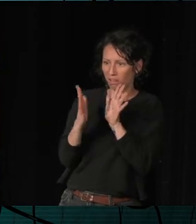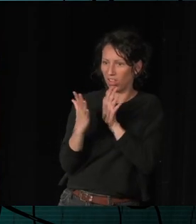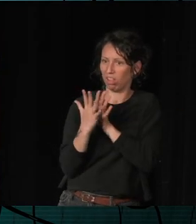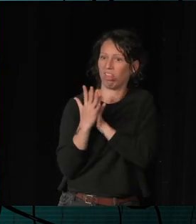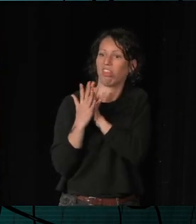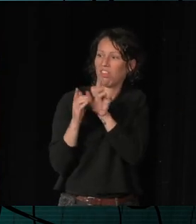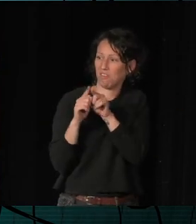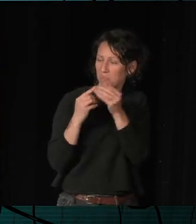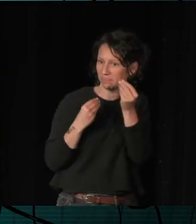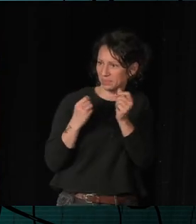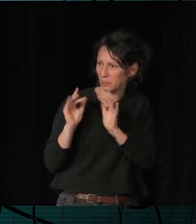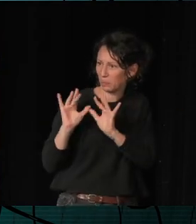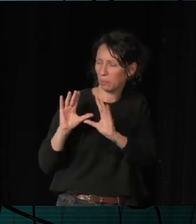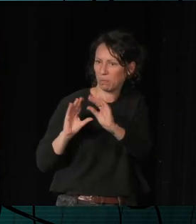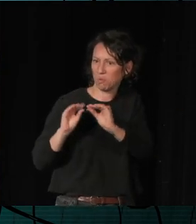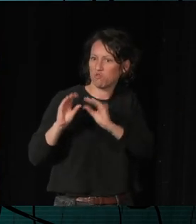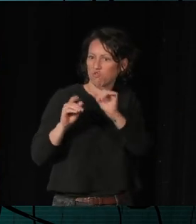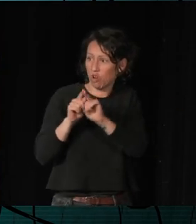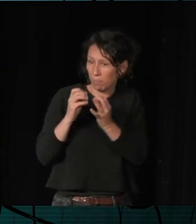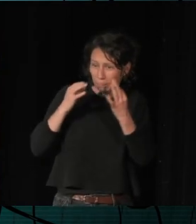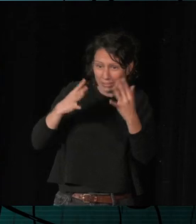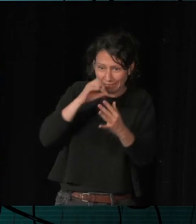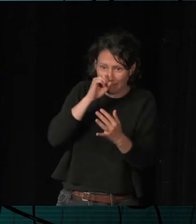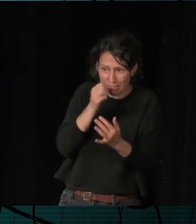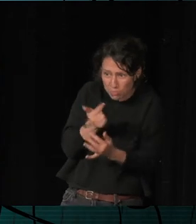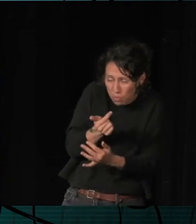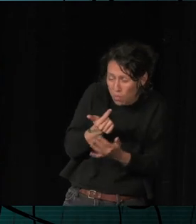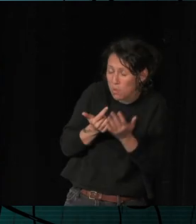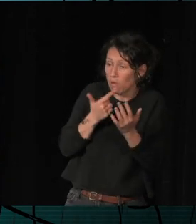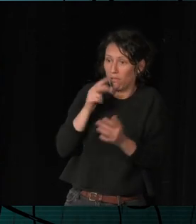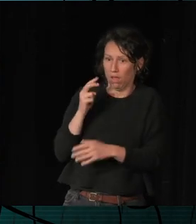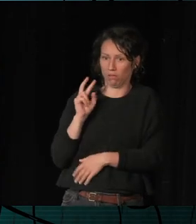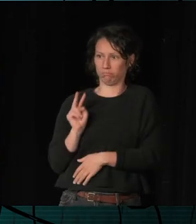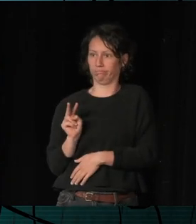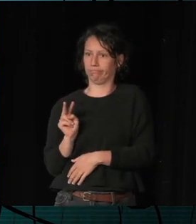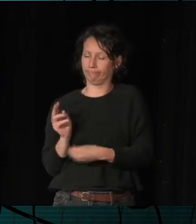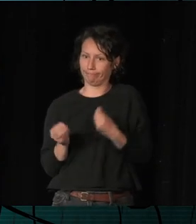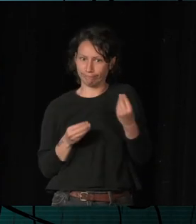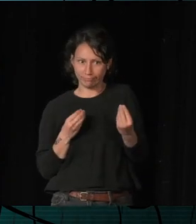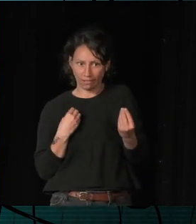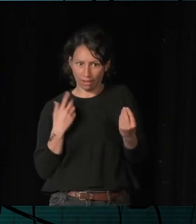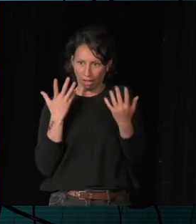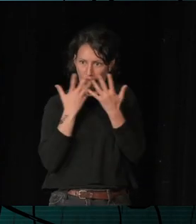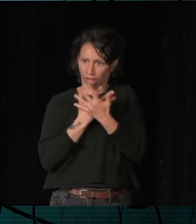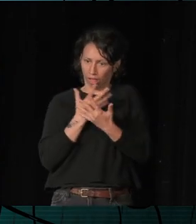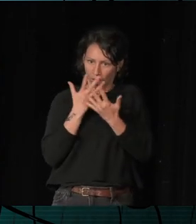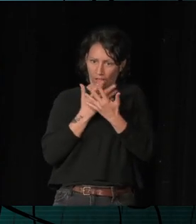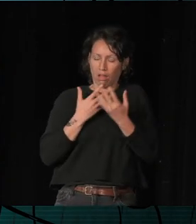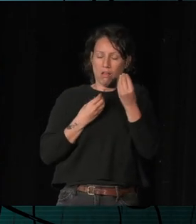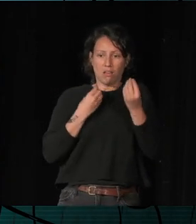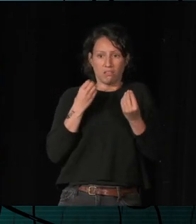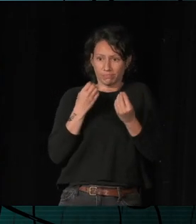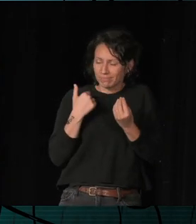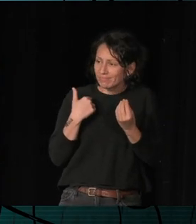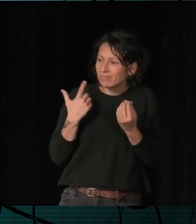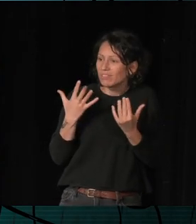c'était comme s'il avait une relation sexuelle avec, et c'est très perturbant. Et je pense qu'il y a beaucoup de femmes du coup qui ont déjà vécu